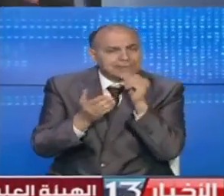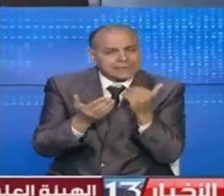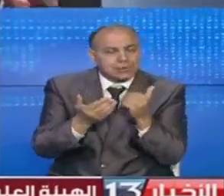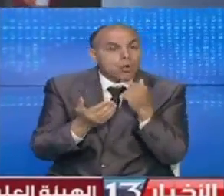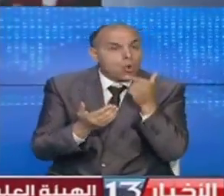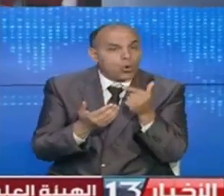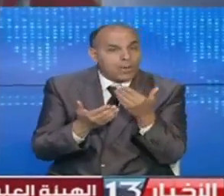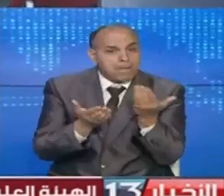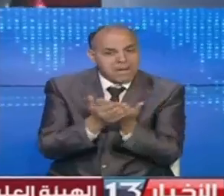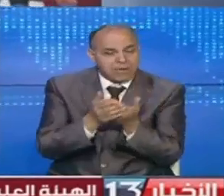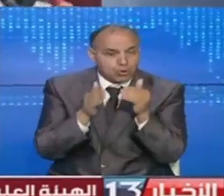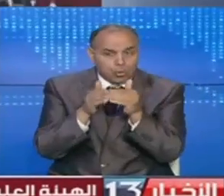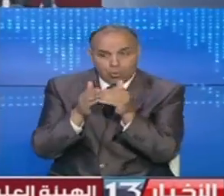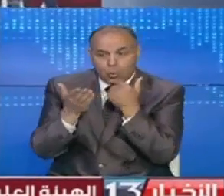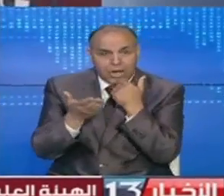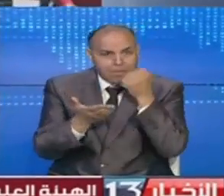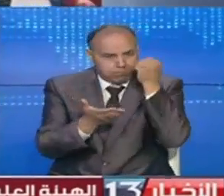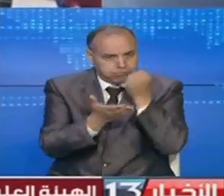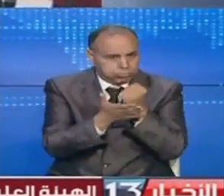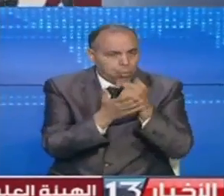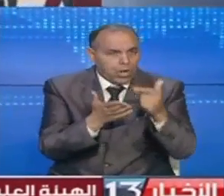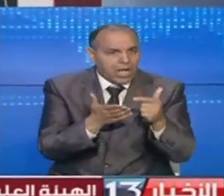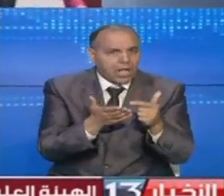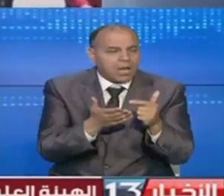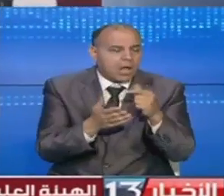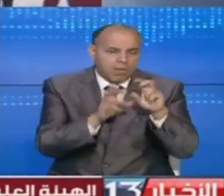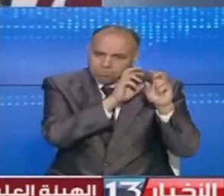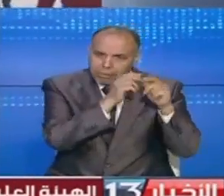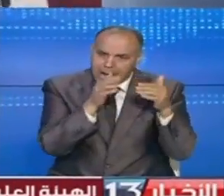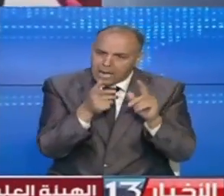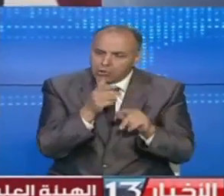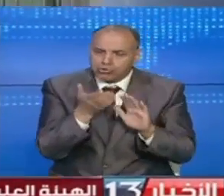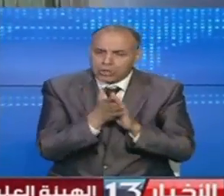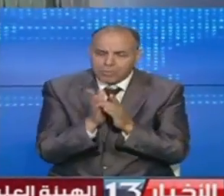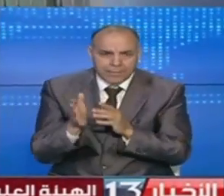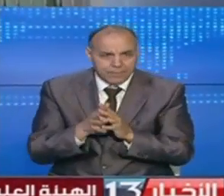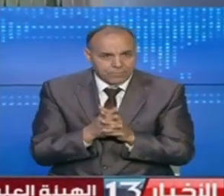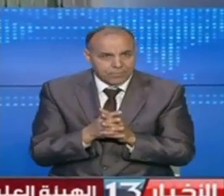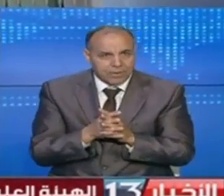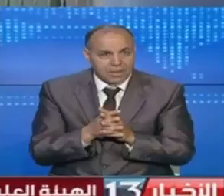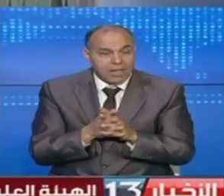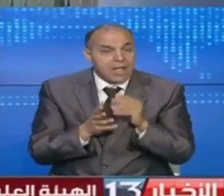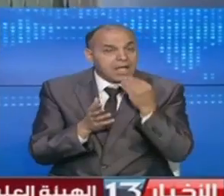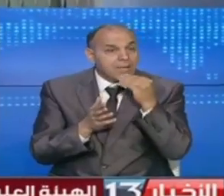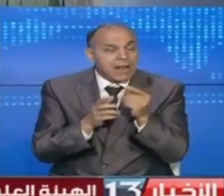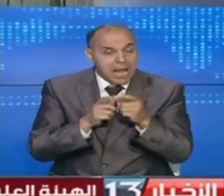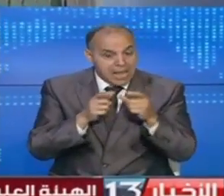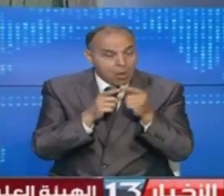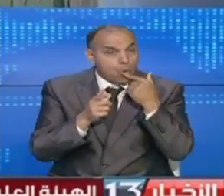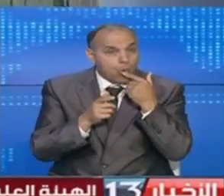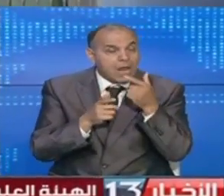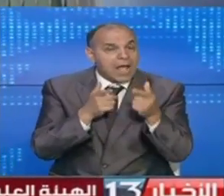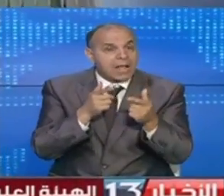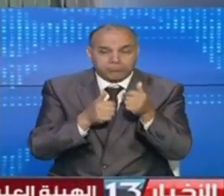بالنسبة لملفات طلبات الحصول على إجازة إحداث واستغلال قنوات إذاعية جمعيتية. كما لفتت الهيئة إلى أنه في